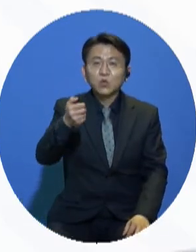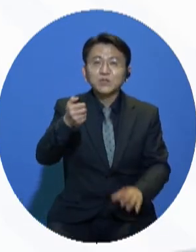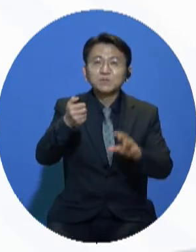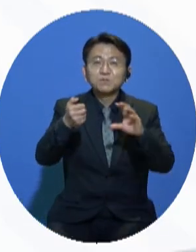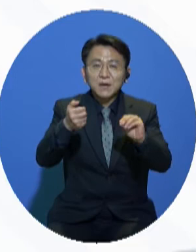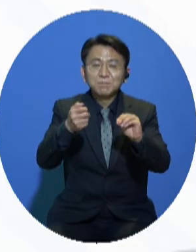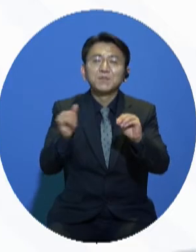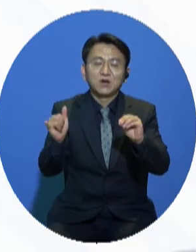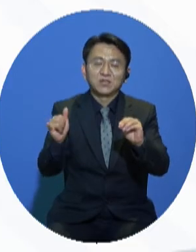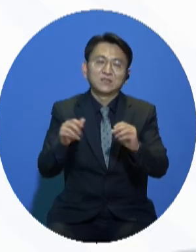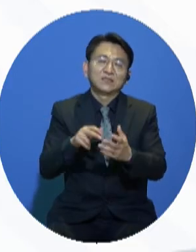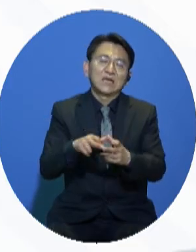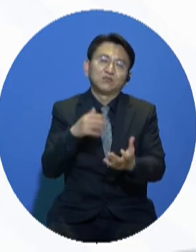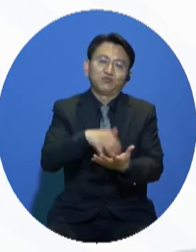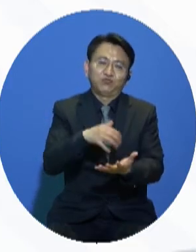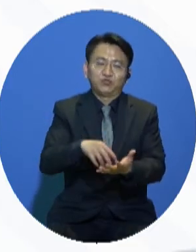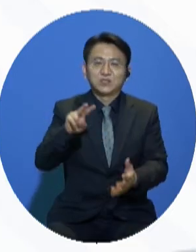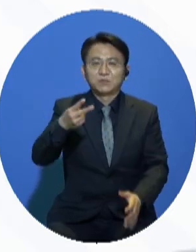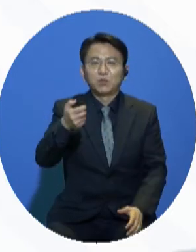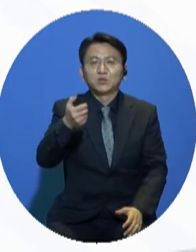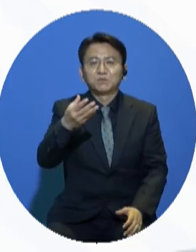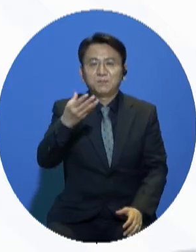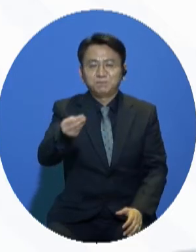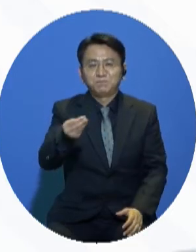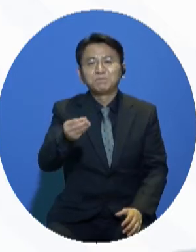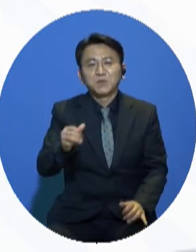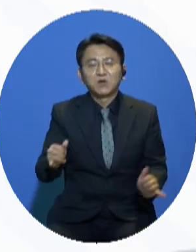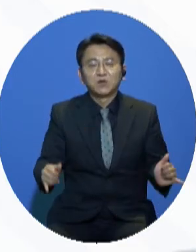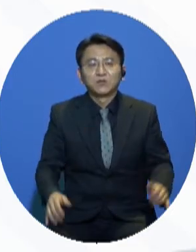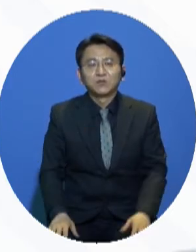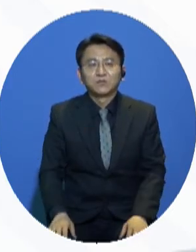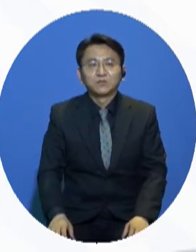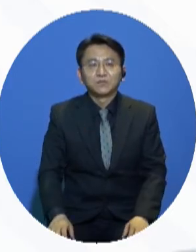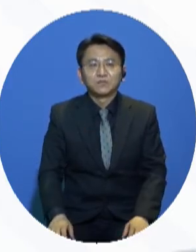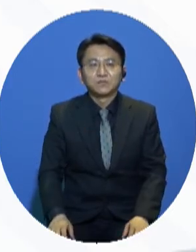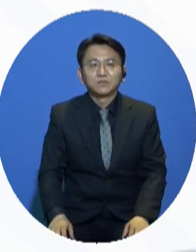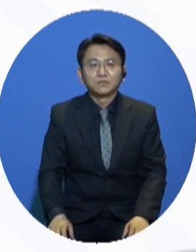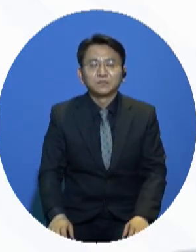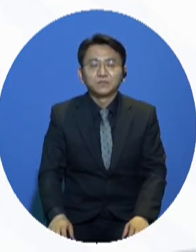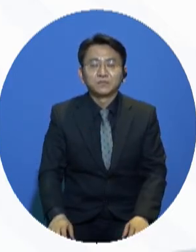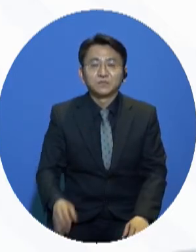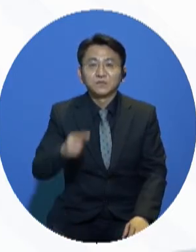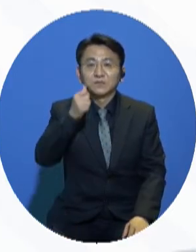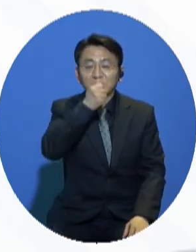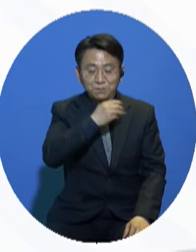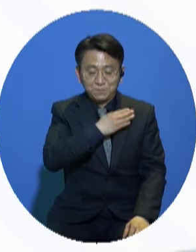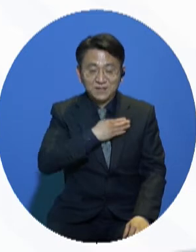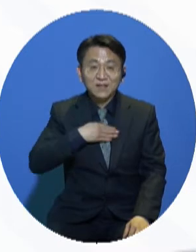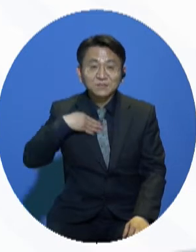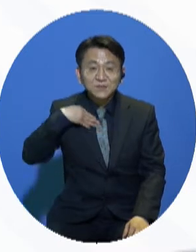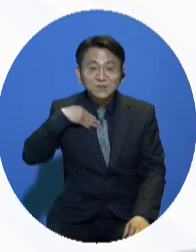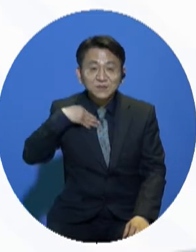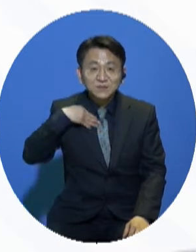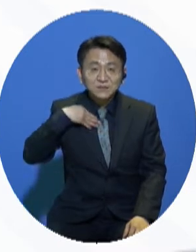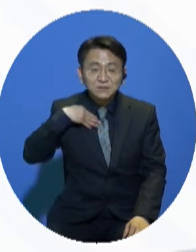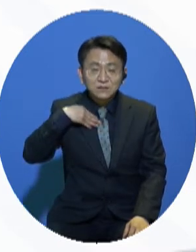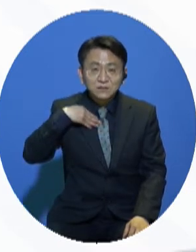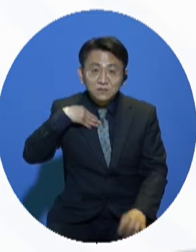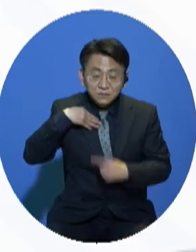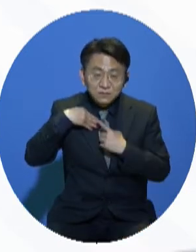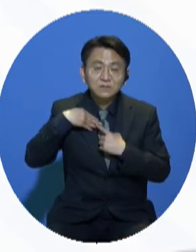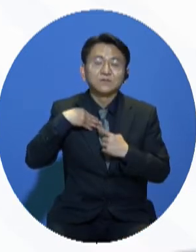명의 장애인들이 있습니다. The Bandari legacy 반다비 유산이라는